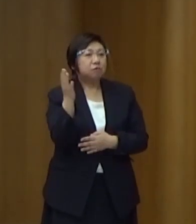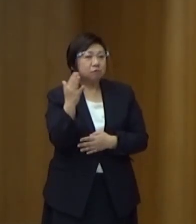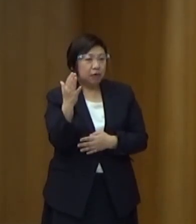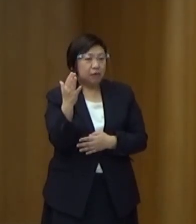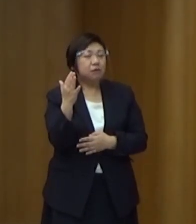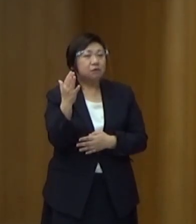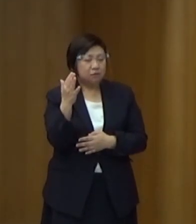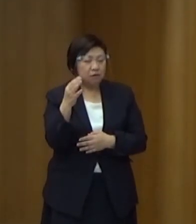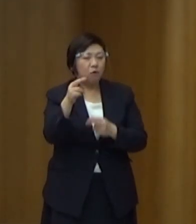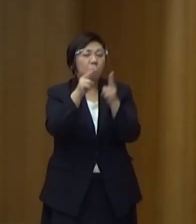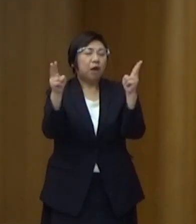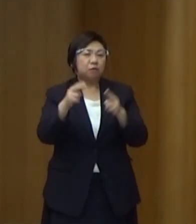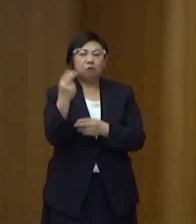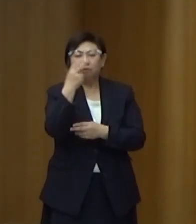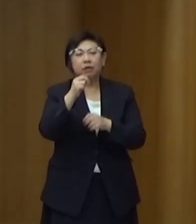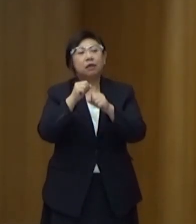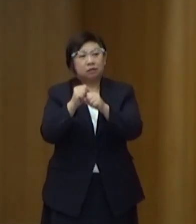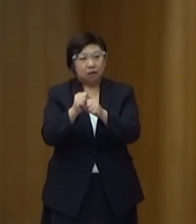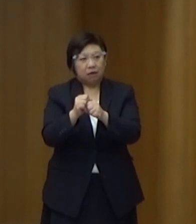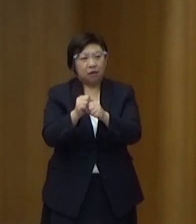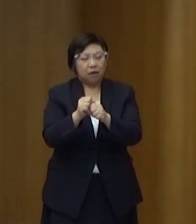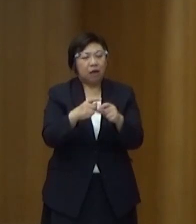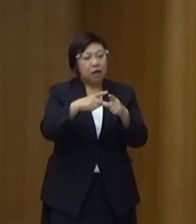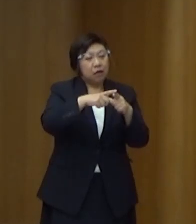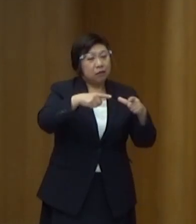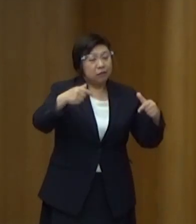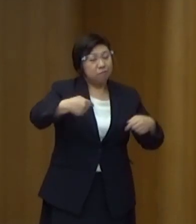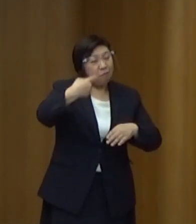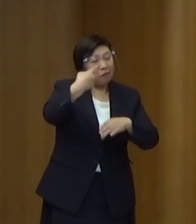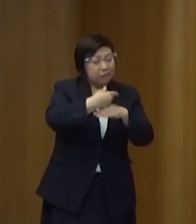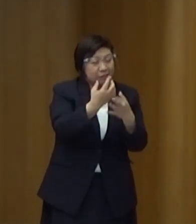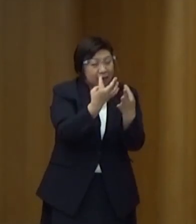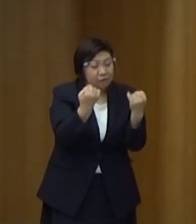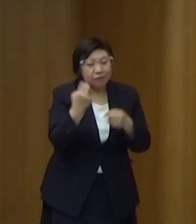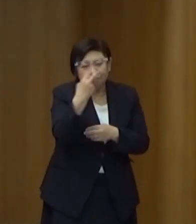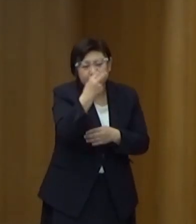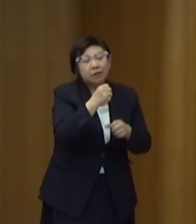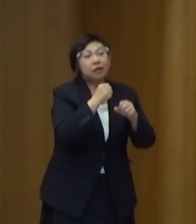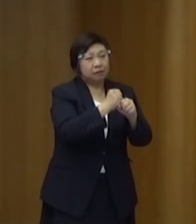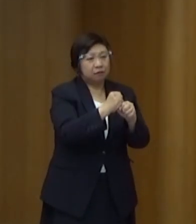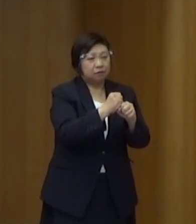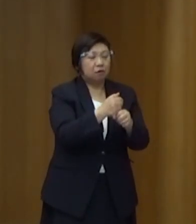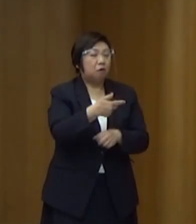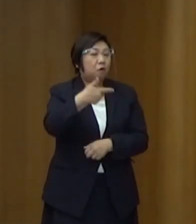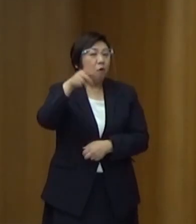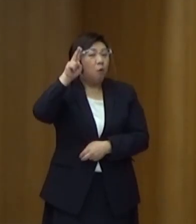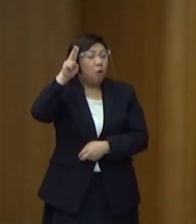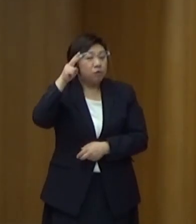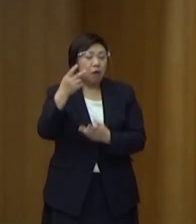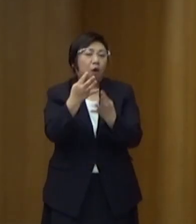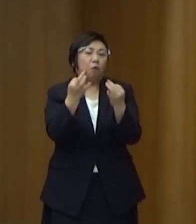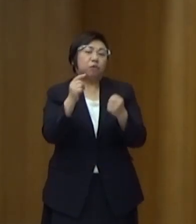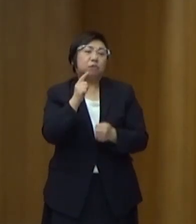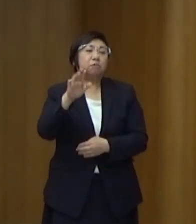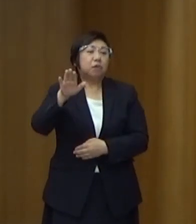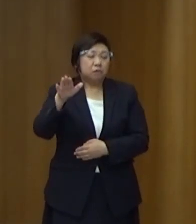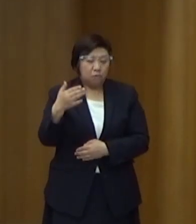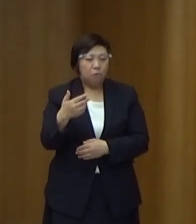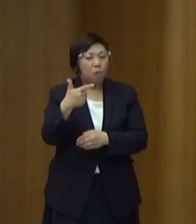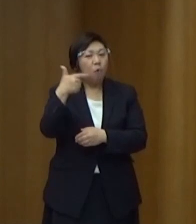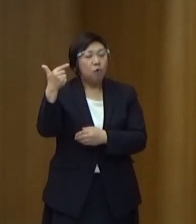400弱392件北海道やっていまして、圧倒的に日本一検査しています。大阪が多いと言われているんですが、大阪の